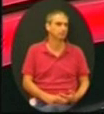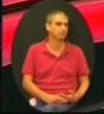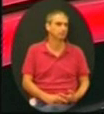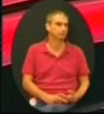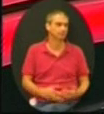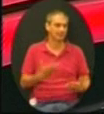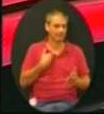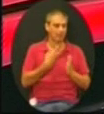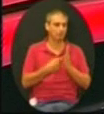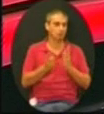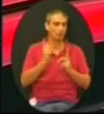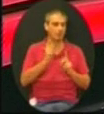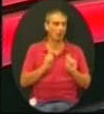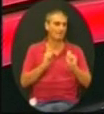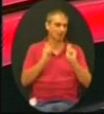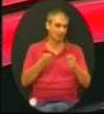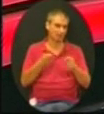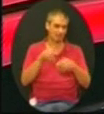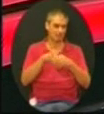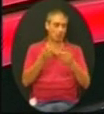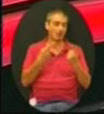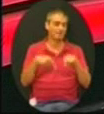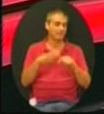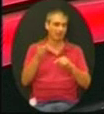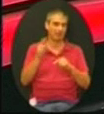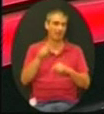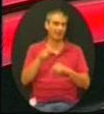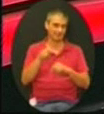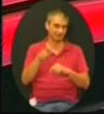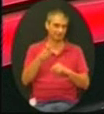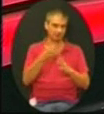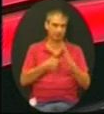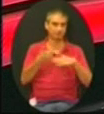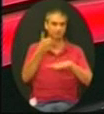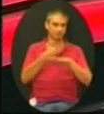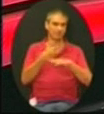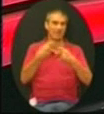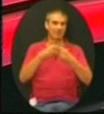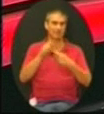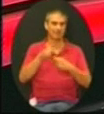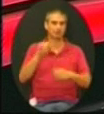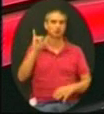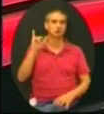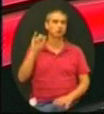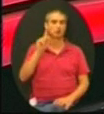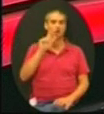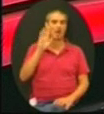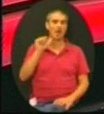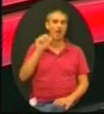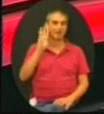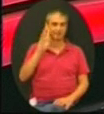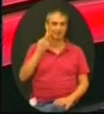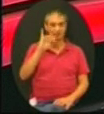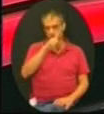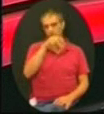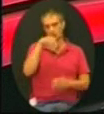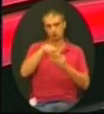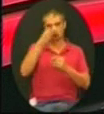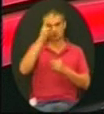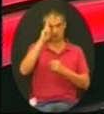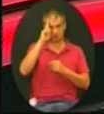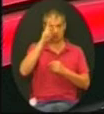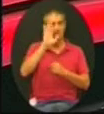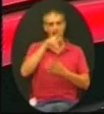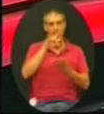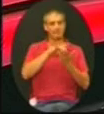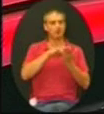וקיבל פטור מחובת הנחה בוועדה, בוועדת הכנסת שעומד בראשה חבר הכנסת יואב קיש, אני מזכירה, הוא לגמרי מהליכוד,